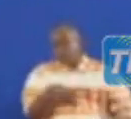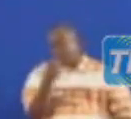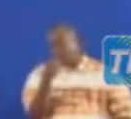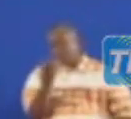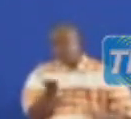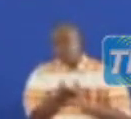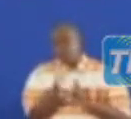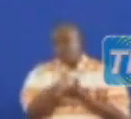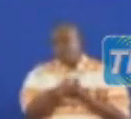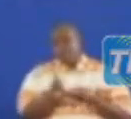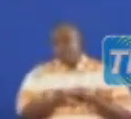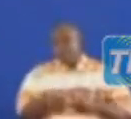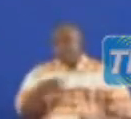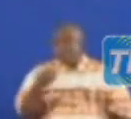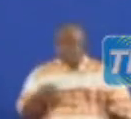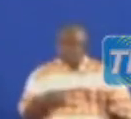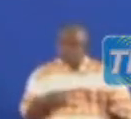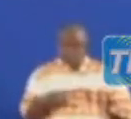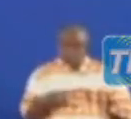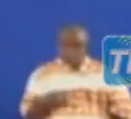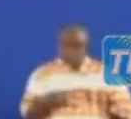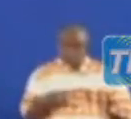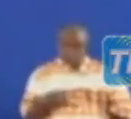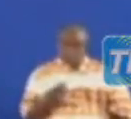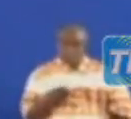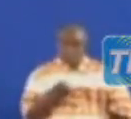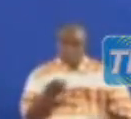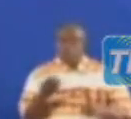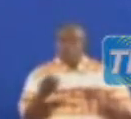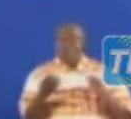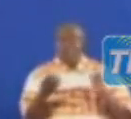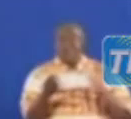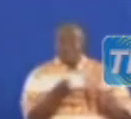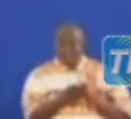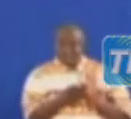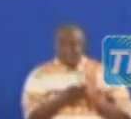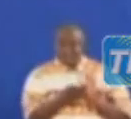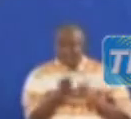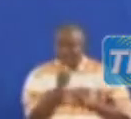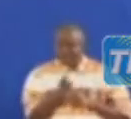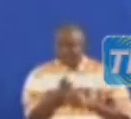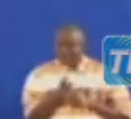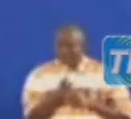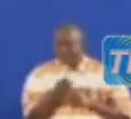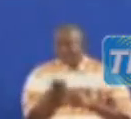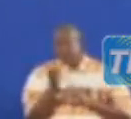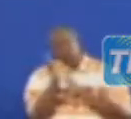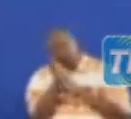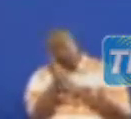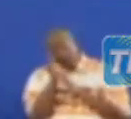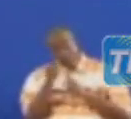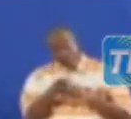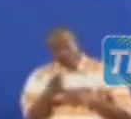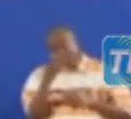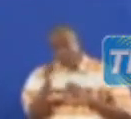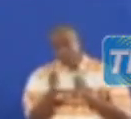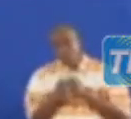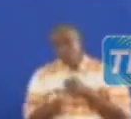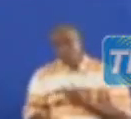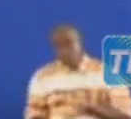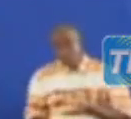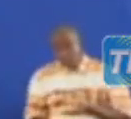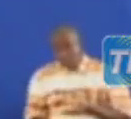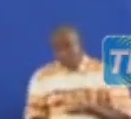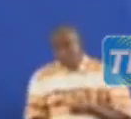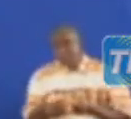msingi na sekondari. Shilingi bilioni 8.20 kwa ajili ya mabweni 410 katika shule za msingi